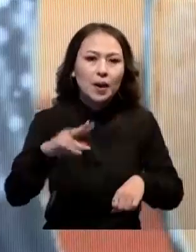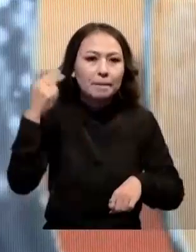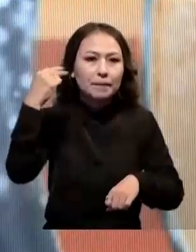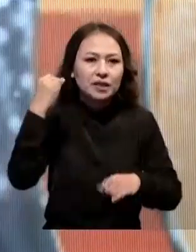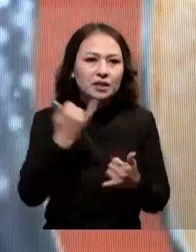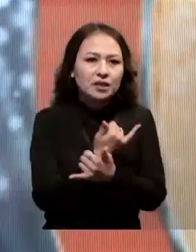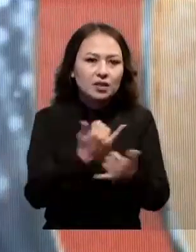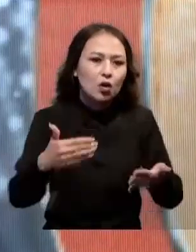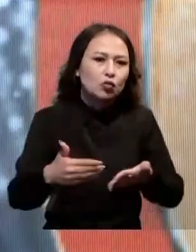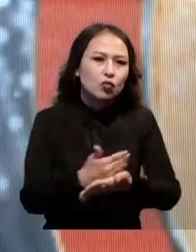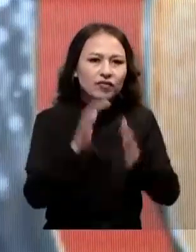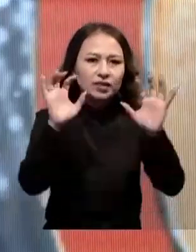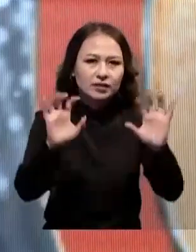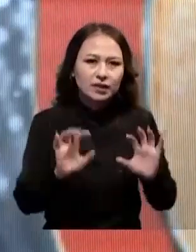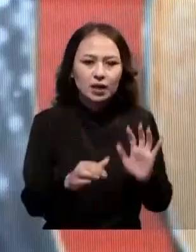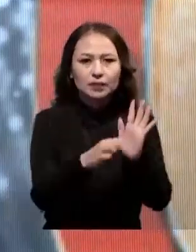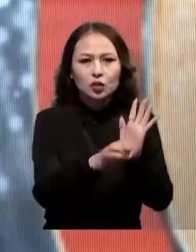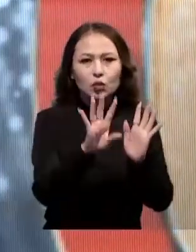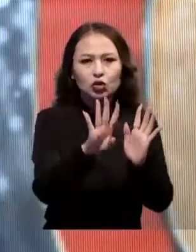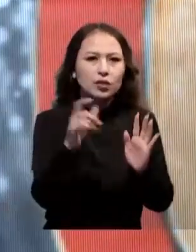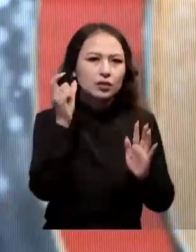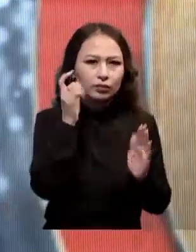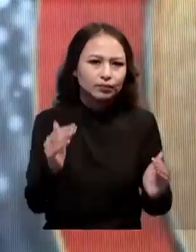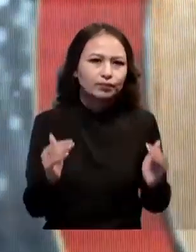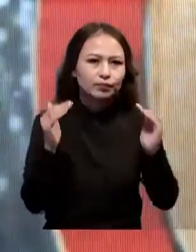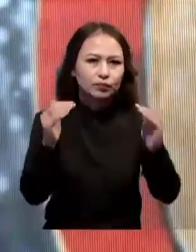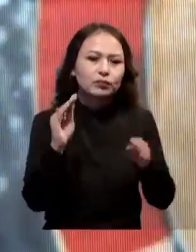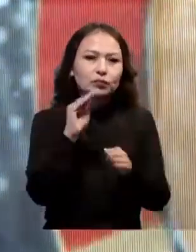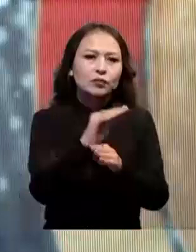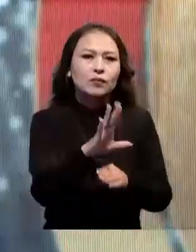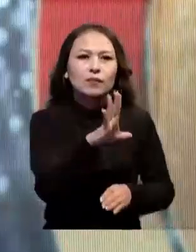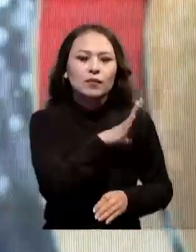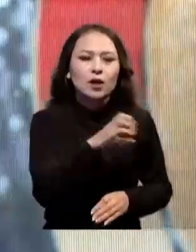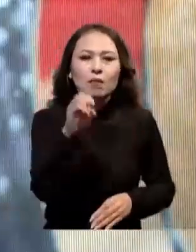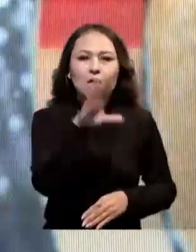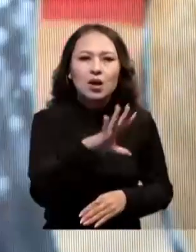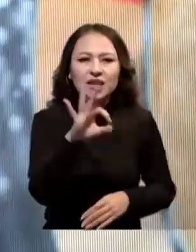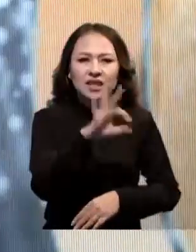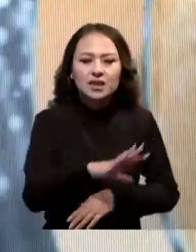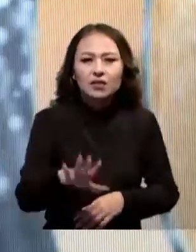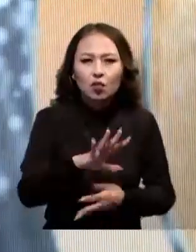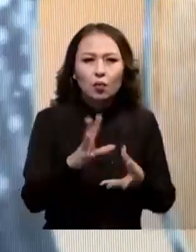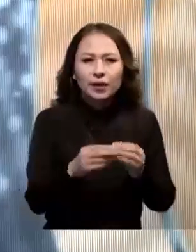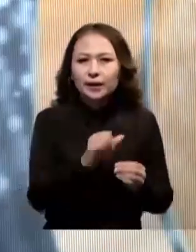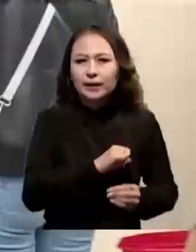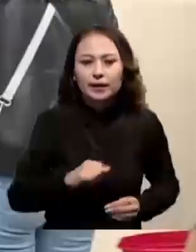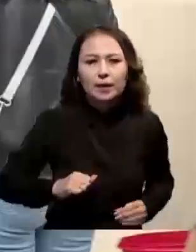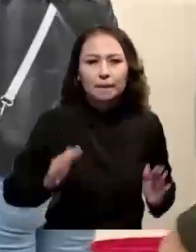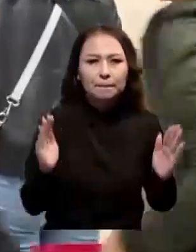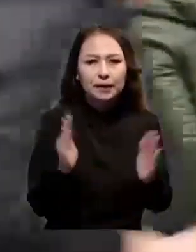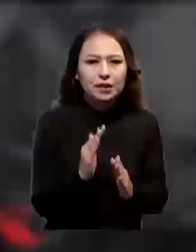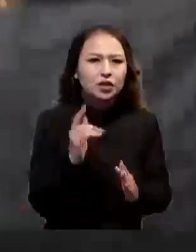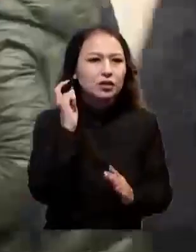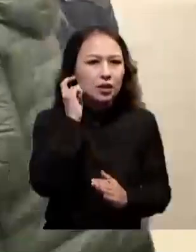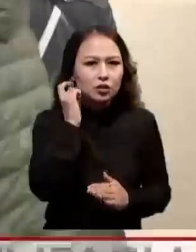отырған реформасынан кейін ол көрсеткіш 64 жасқа дейін ұлғаяды. Соның өзінде де бұл батыс Еуропа бойынша ең төменгі меже